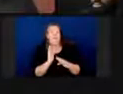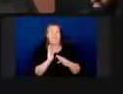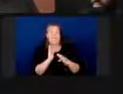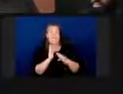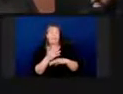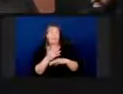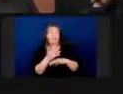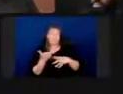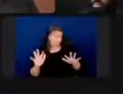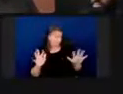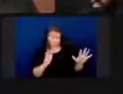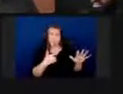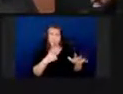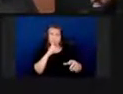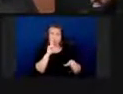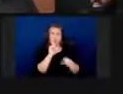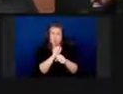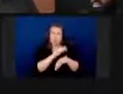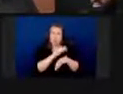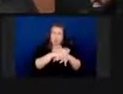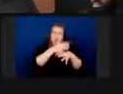hayo tutakuwa tukifanya